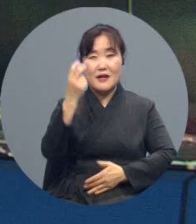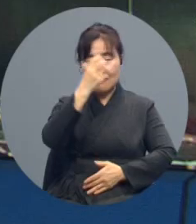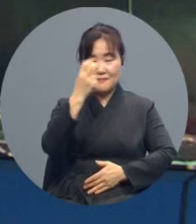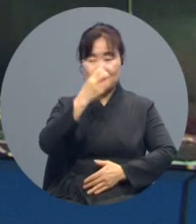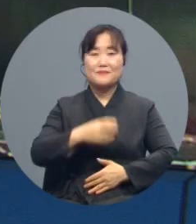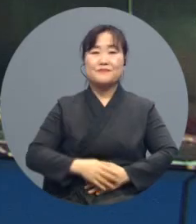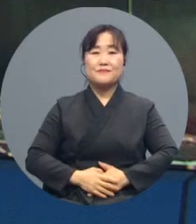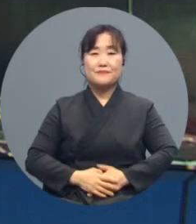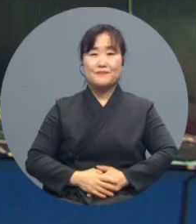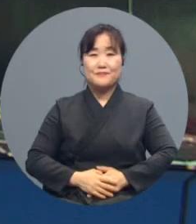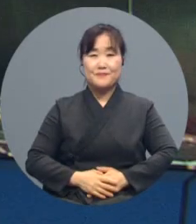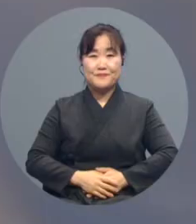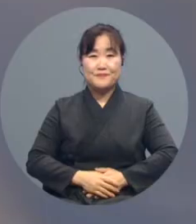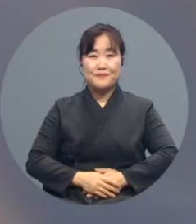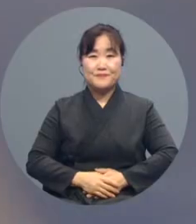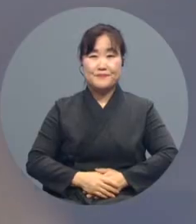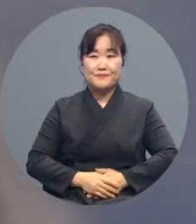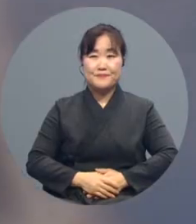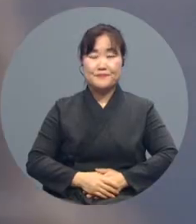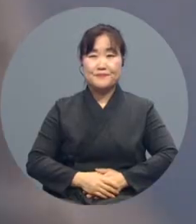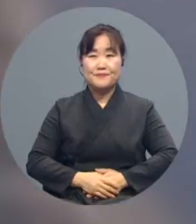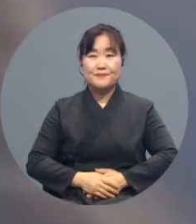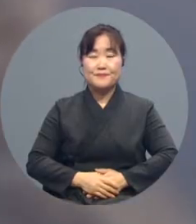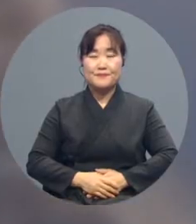기자가 취재했습니다.